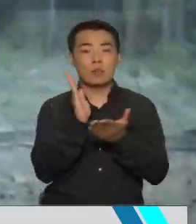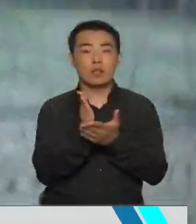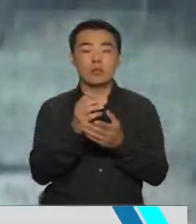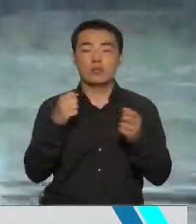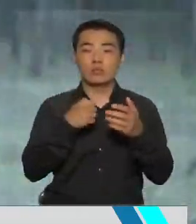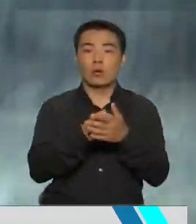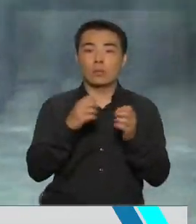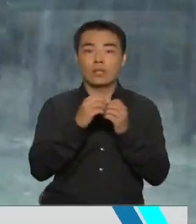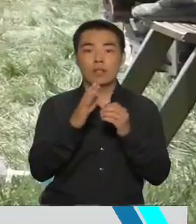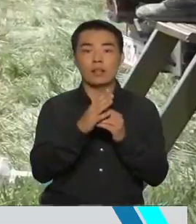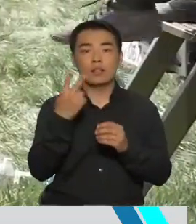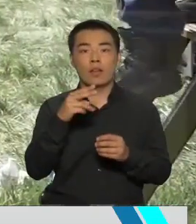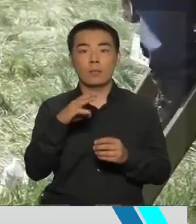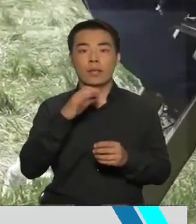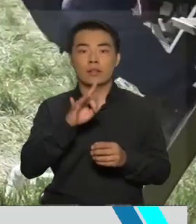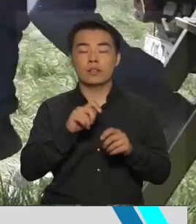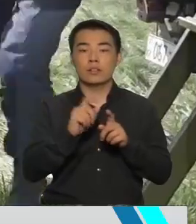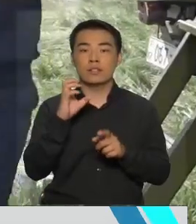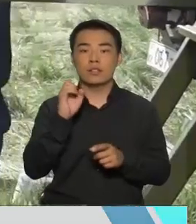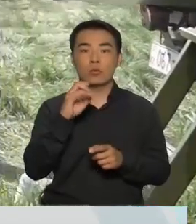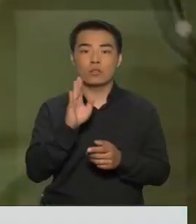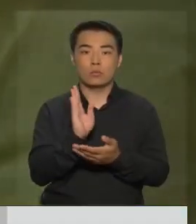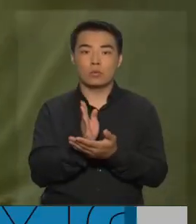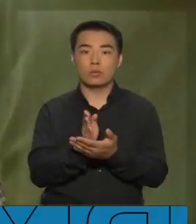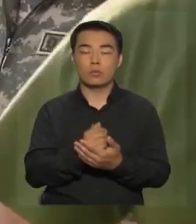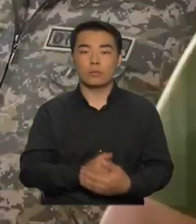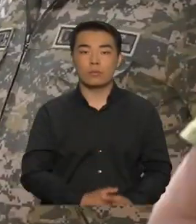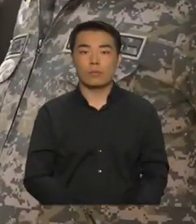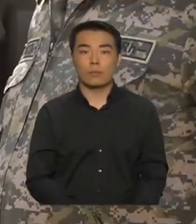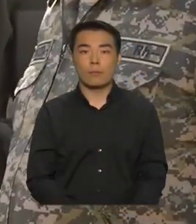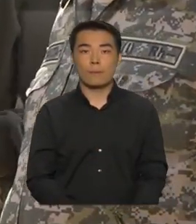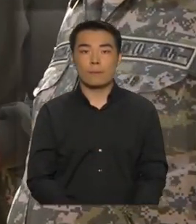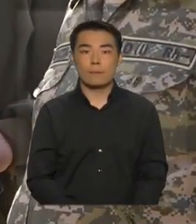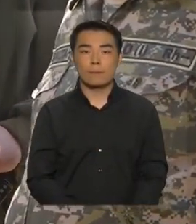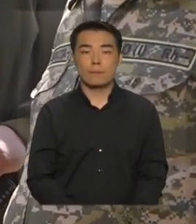15-20 метров в секунду. Азамат Айтхалин, Динара Ерболқызы, Жібек Жолы, Абайская область.